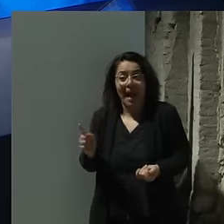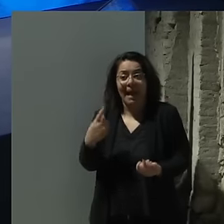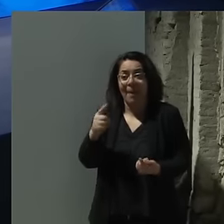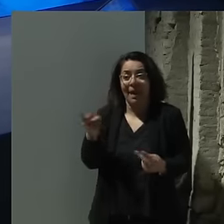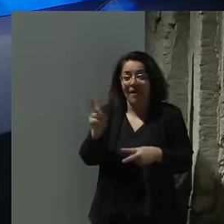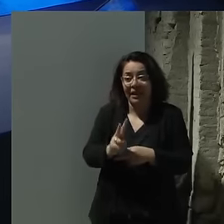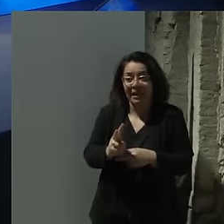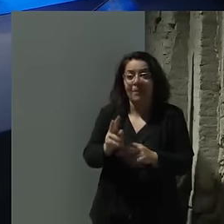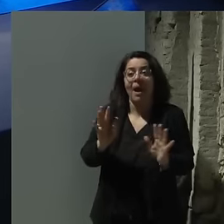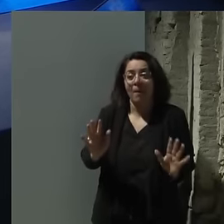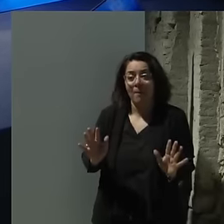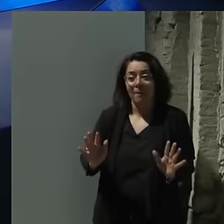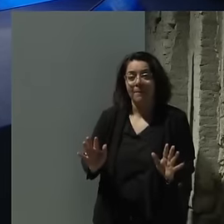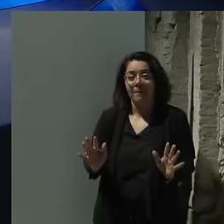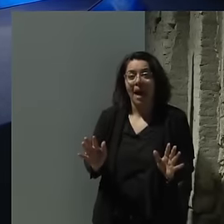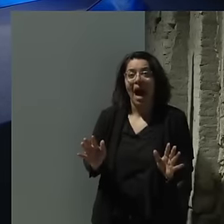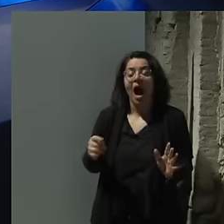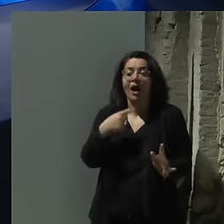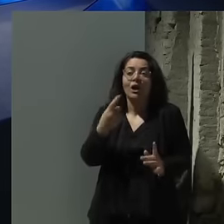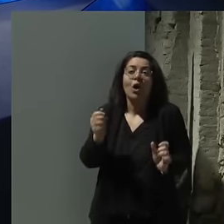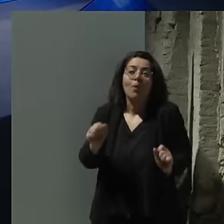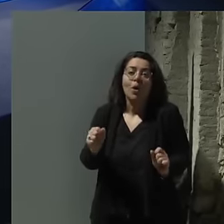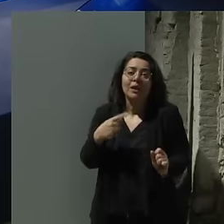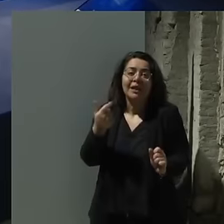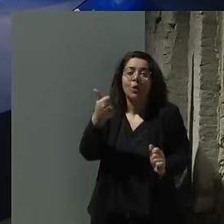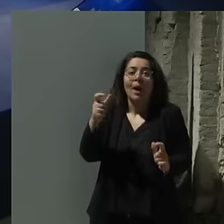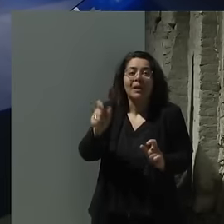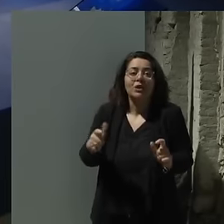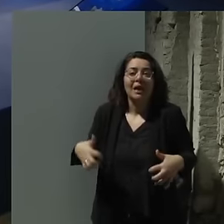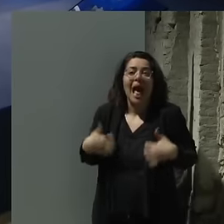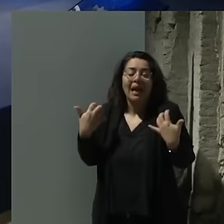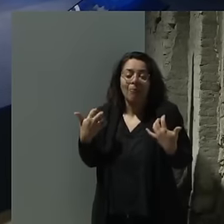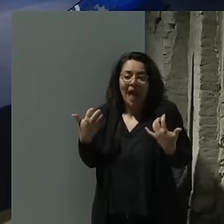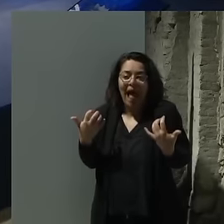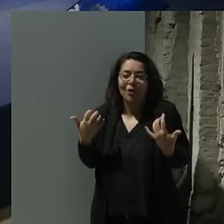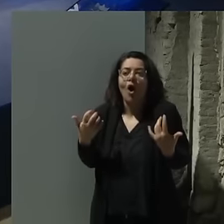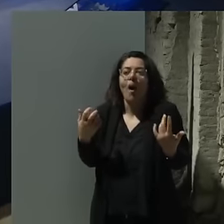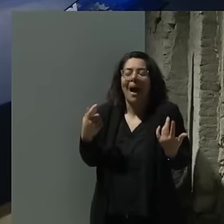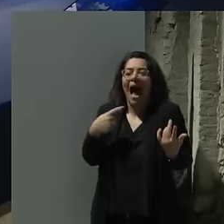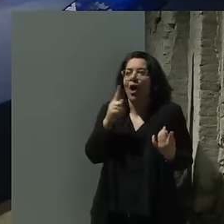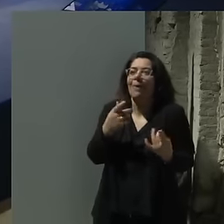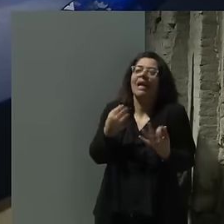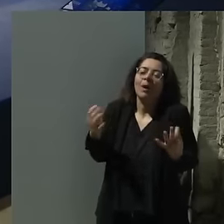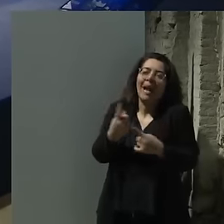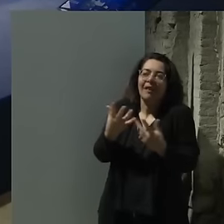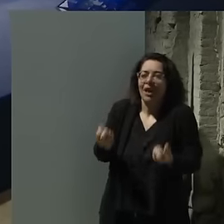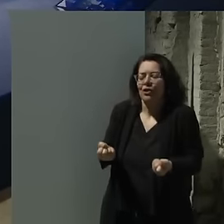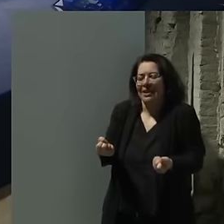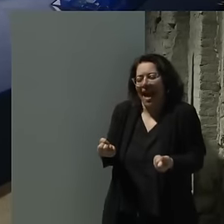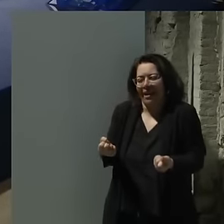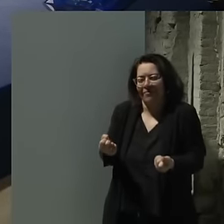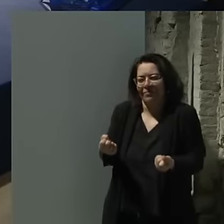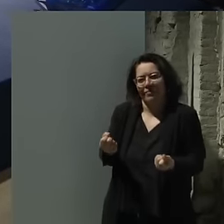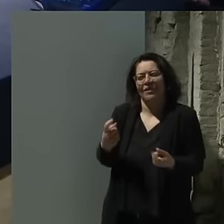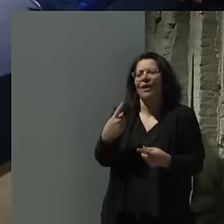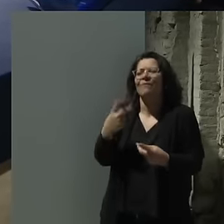viene sclerotizzata invece che smontata, e perché uno arrabbiato sembra che sia normale, che deve essere così. E io non era